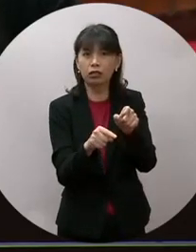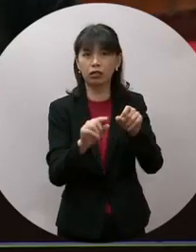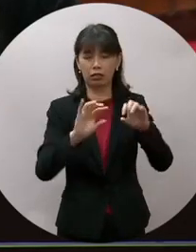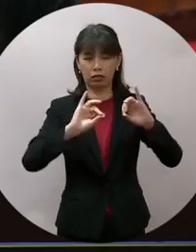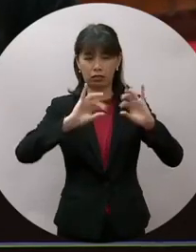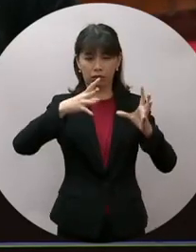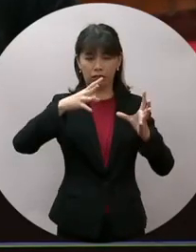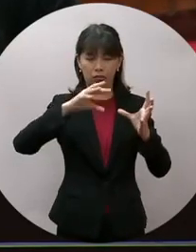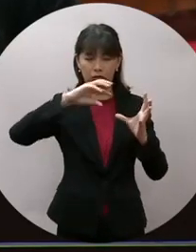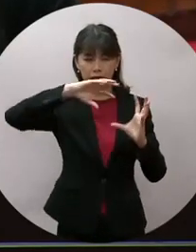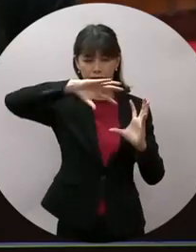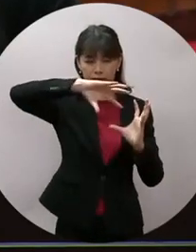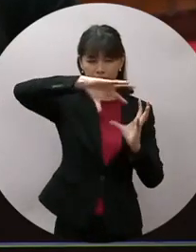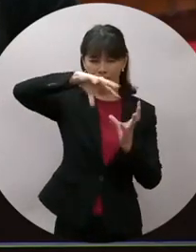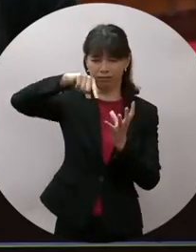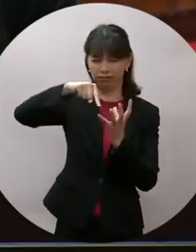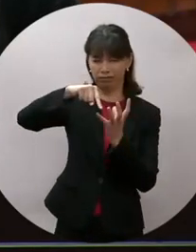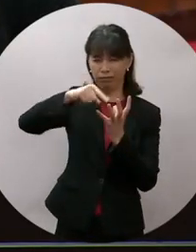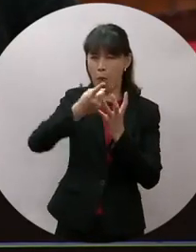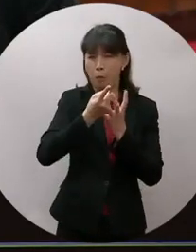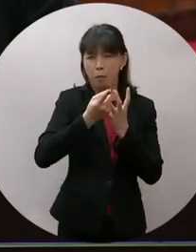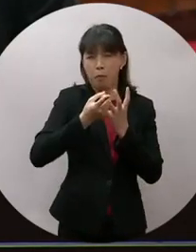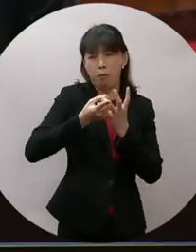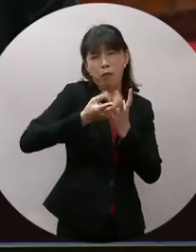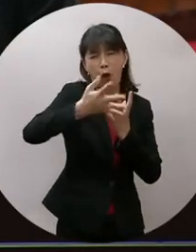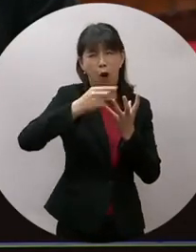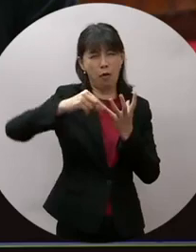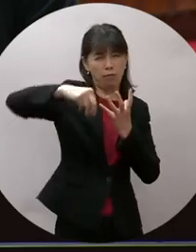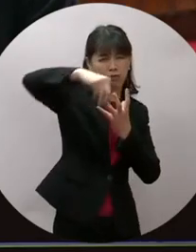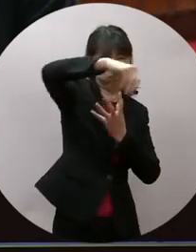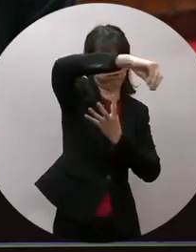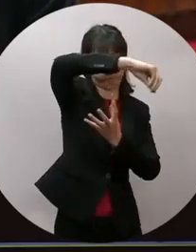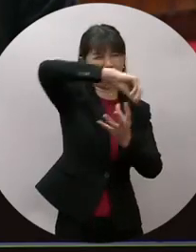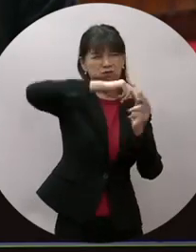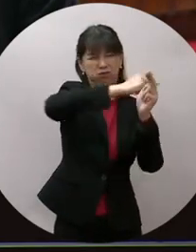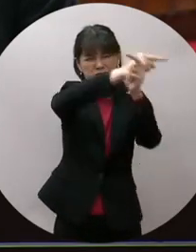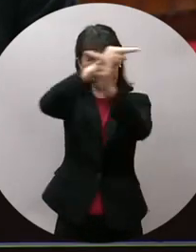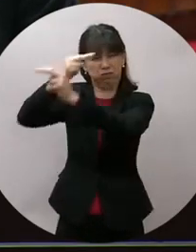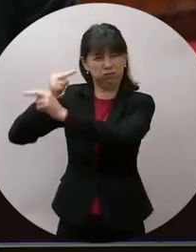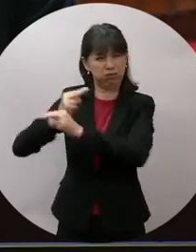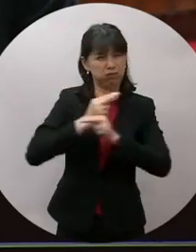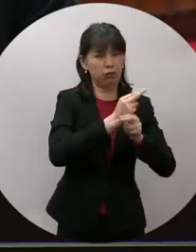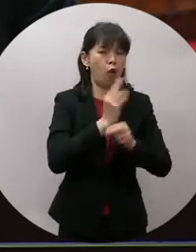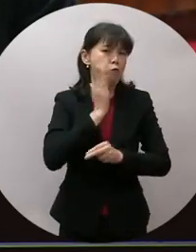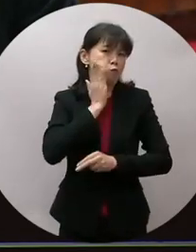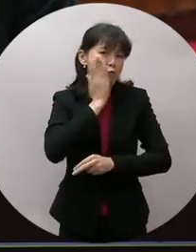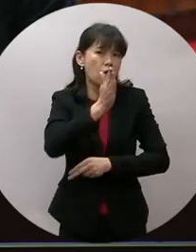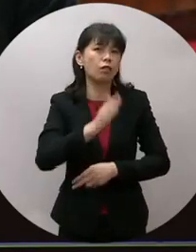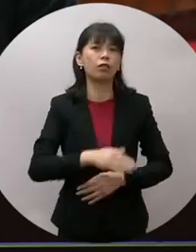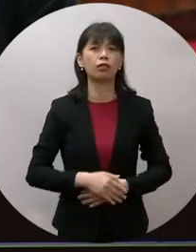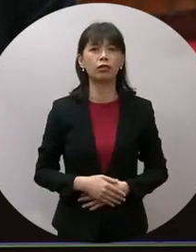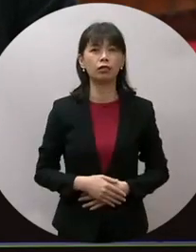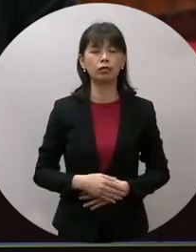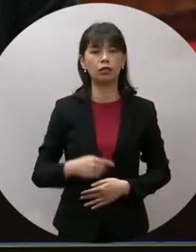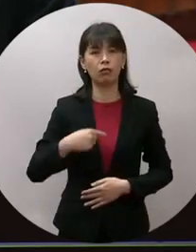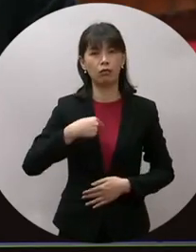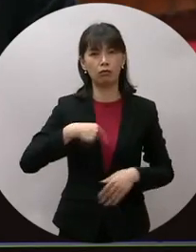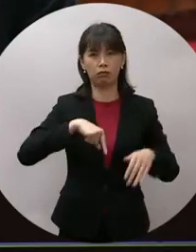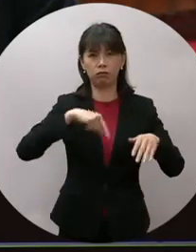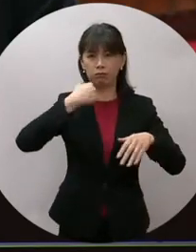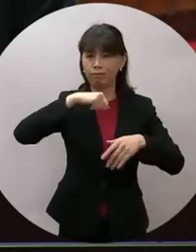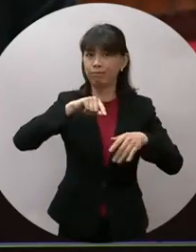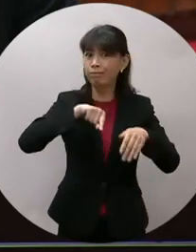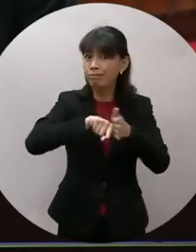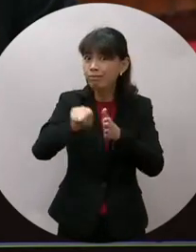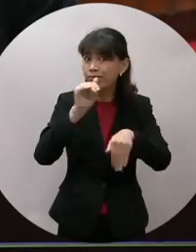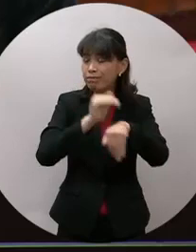向东发射，我们很适合。我们也很高兴的是我们有很丰富的人才，我们有